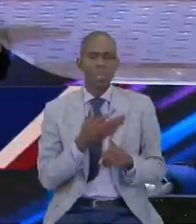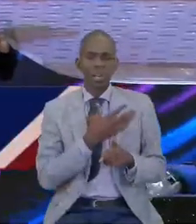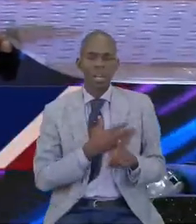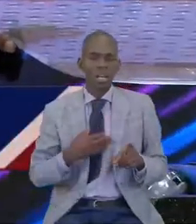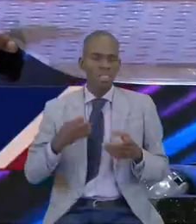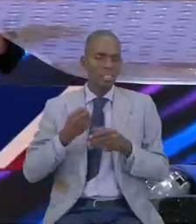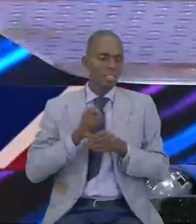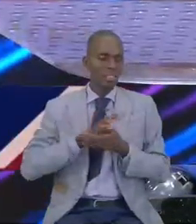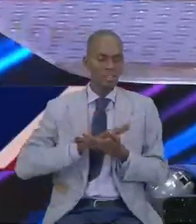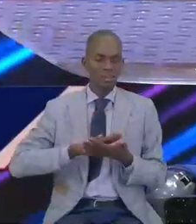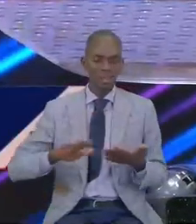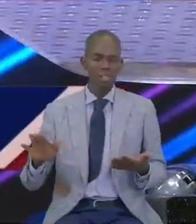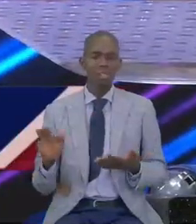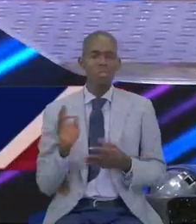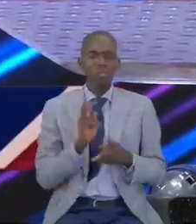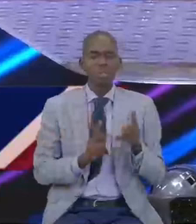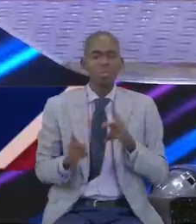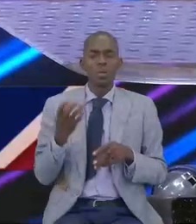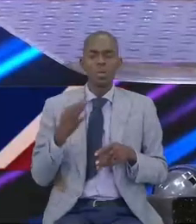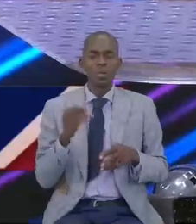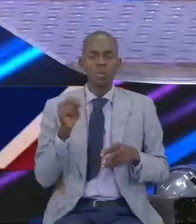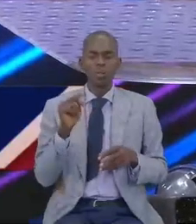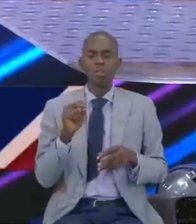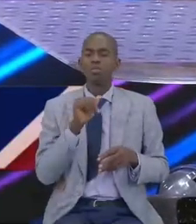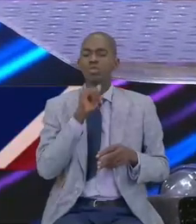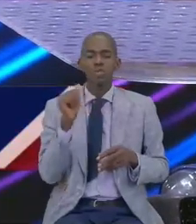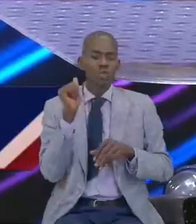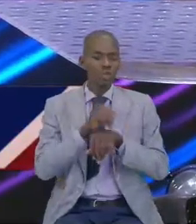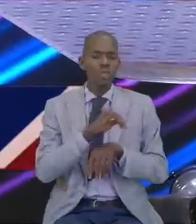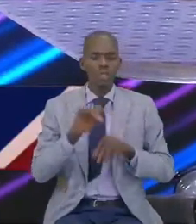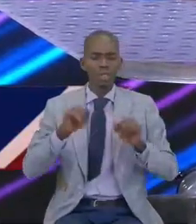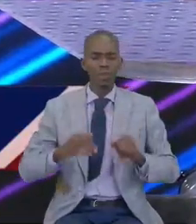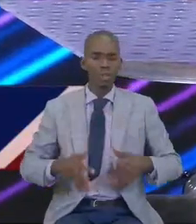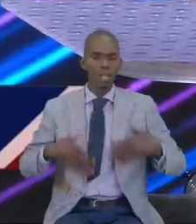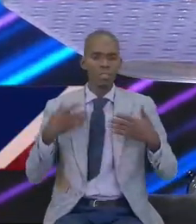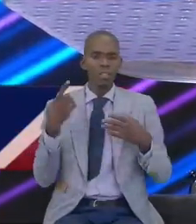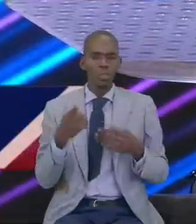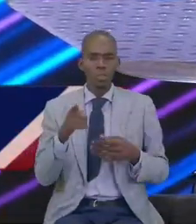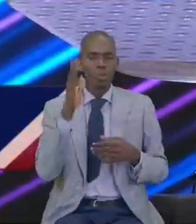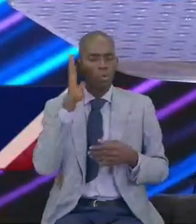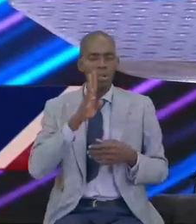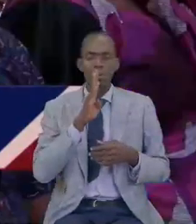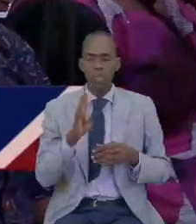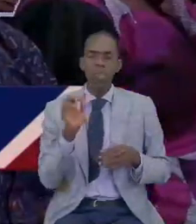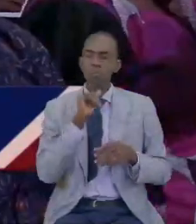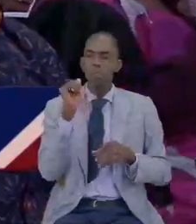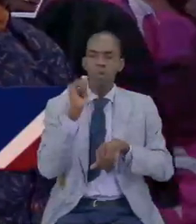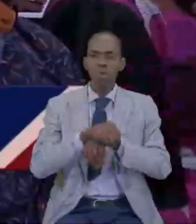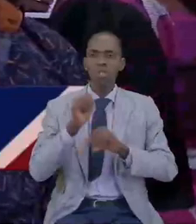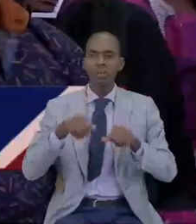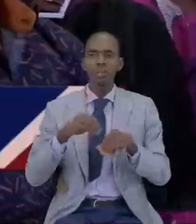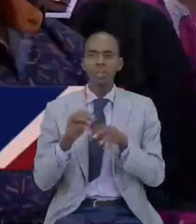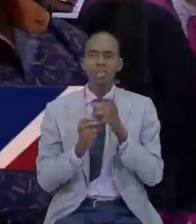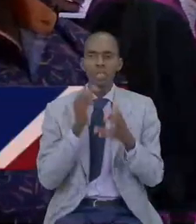sanctifiée d'une vie invincible. Tu seras invincible au nom de Jésus. Dans cette